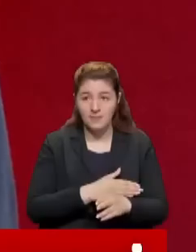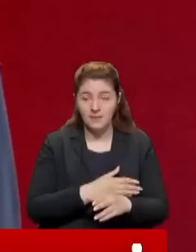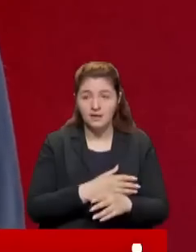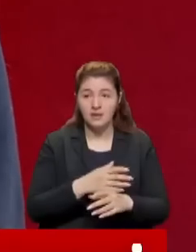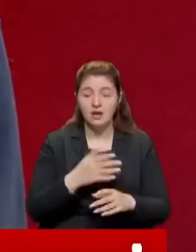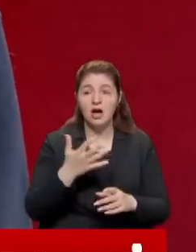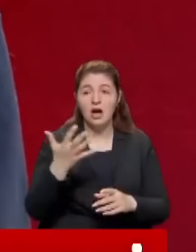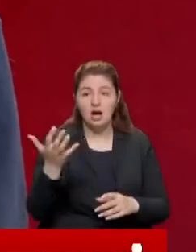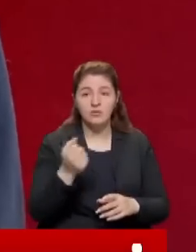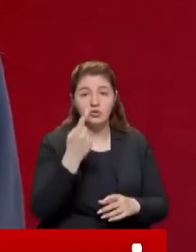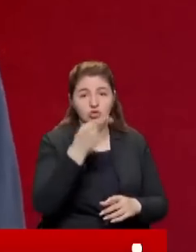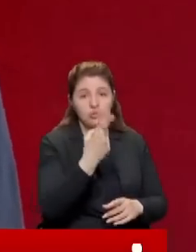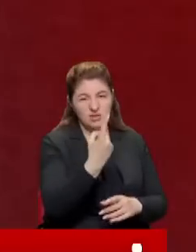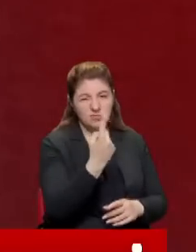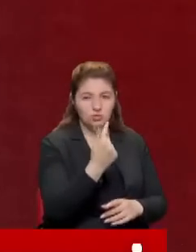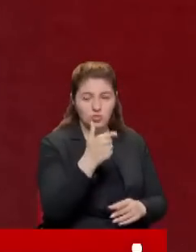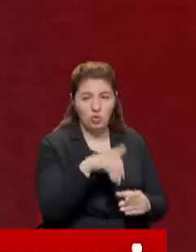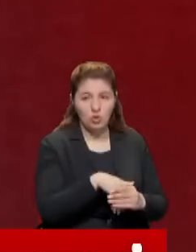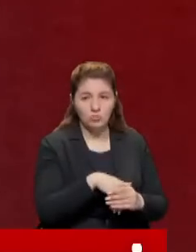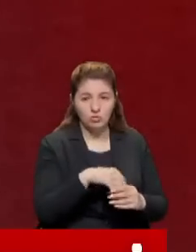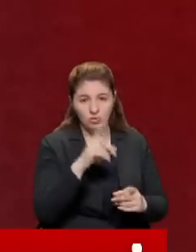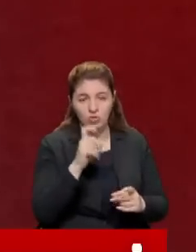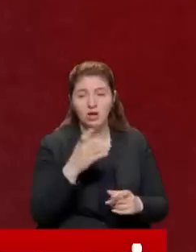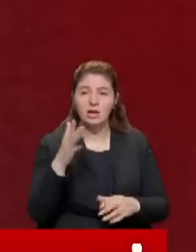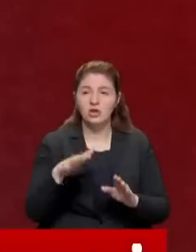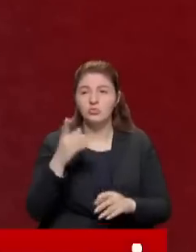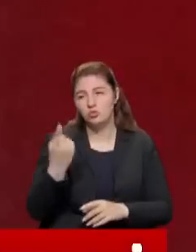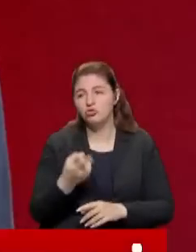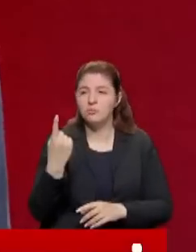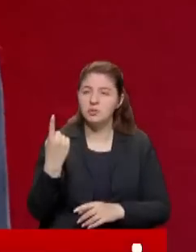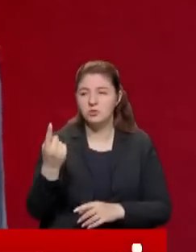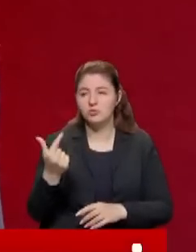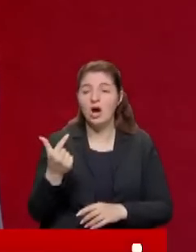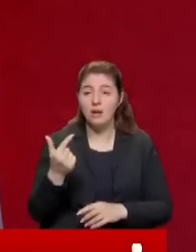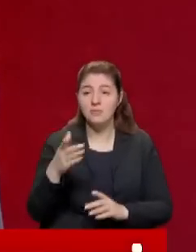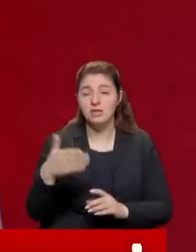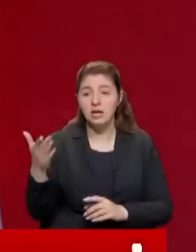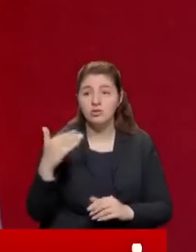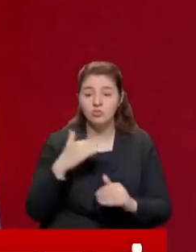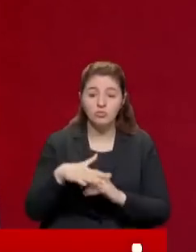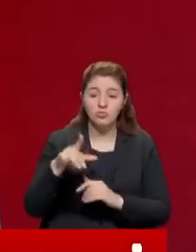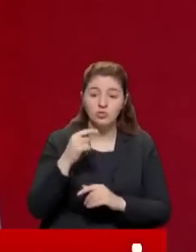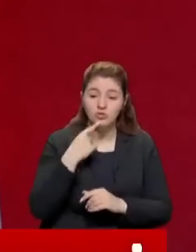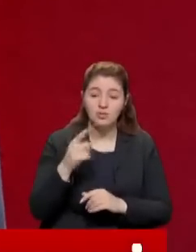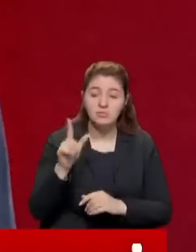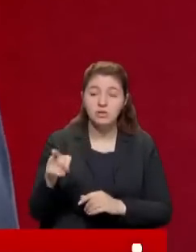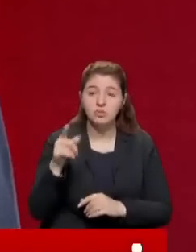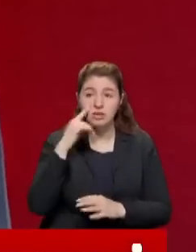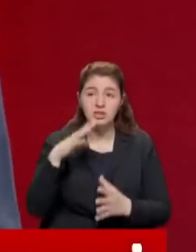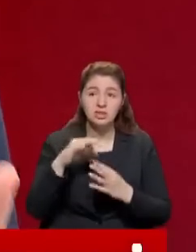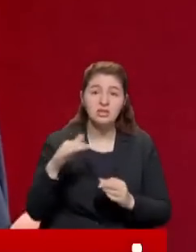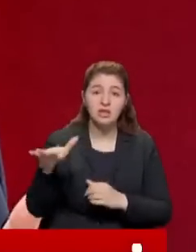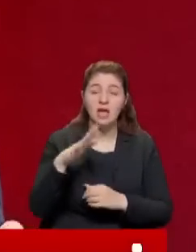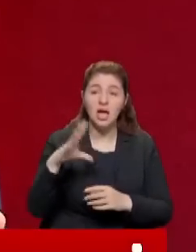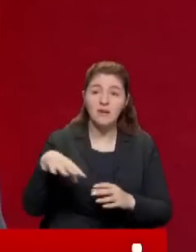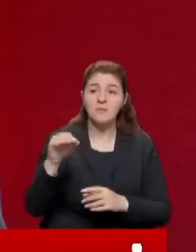şeyini almış. %1-1,5 oy mu demek bu? Hepsi giderse aşağı sandım. Yukarı %1-1,5 ama bir yandan da kamuoyuna şunu söylemek lazım. Bu insanların